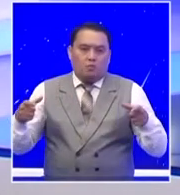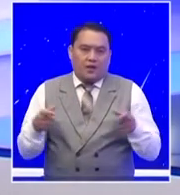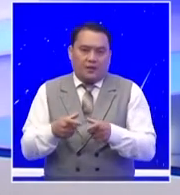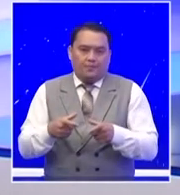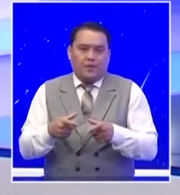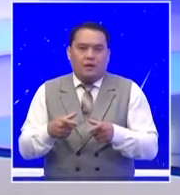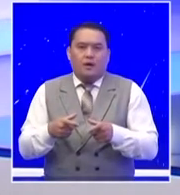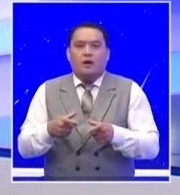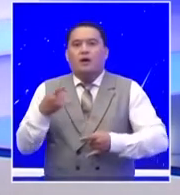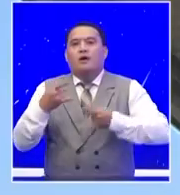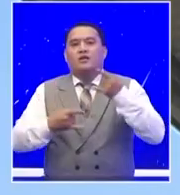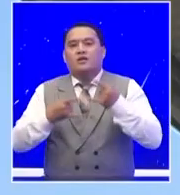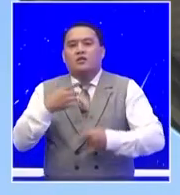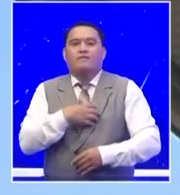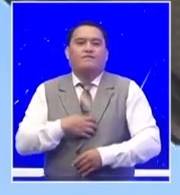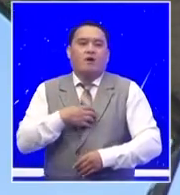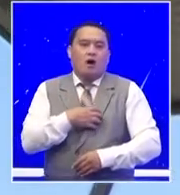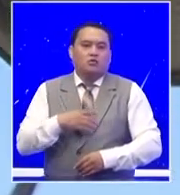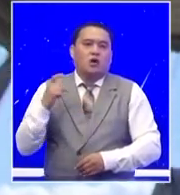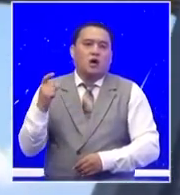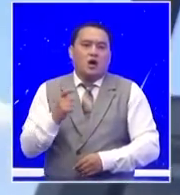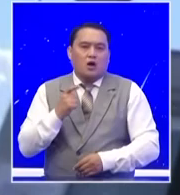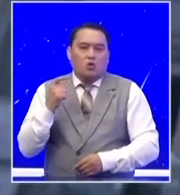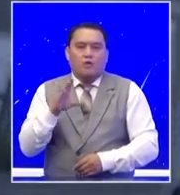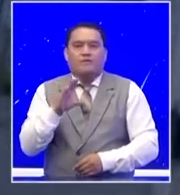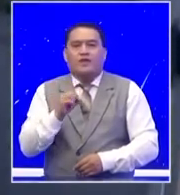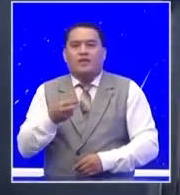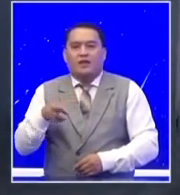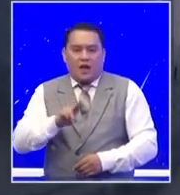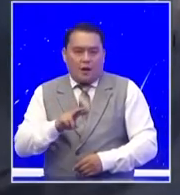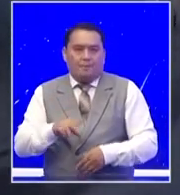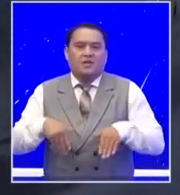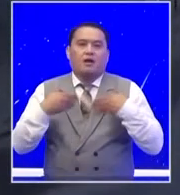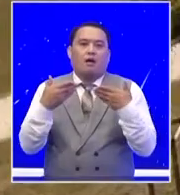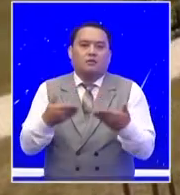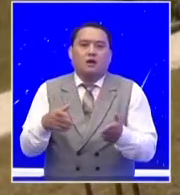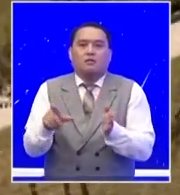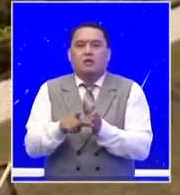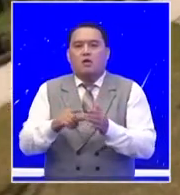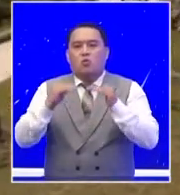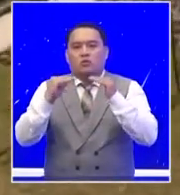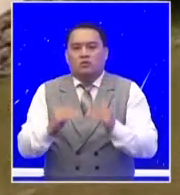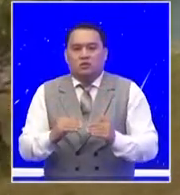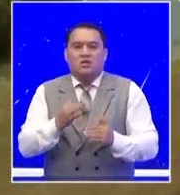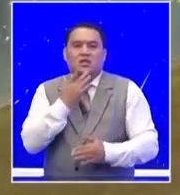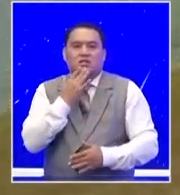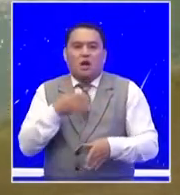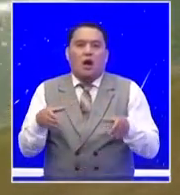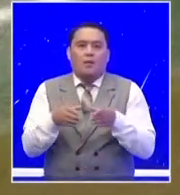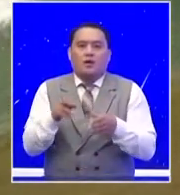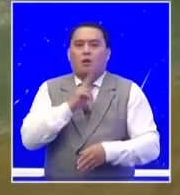мер. Киноиндустрия играет важную роль в экономике Венгрии. Правительство страны предоставляет налоговые льготы иностранным